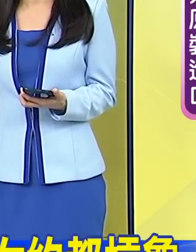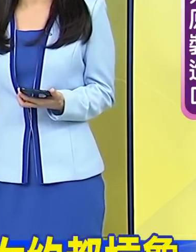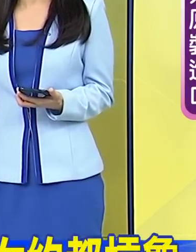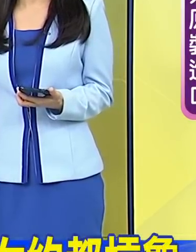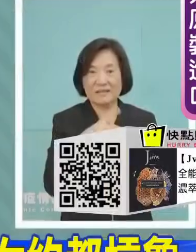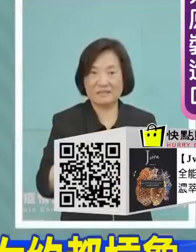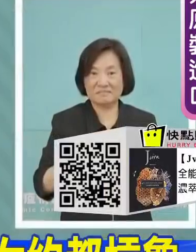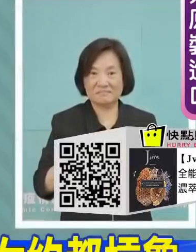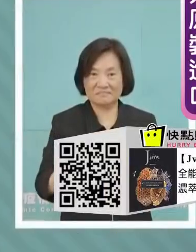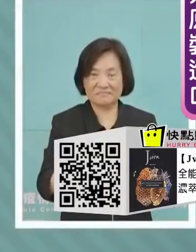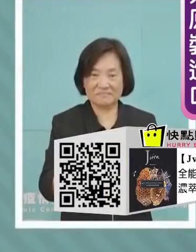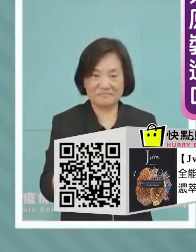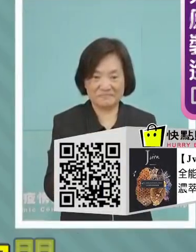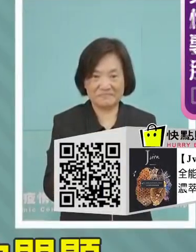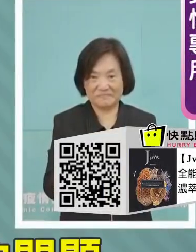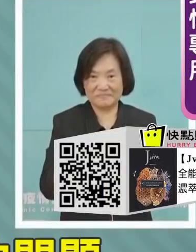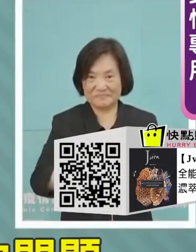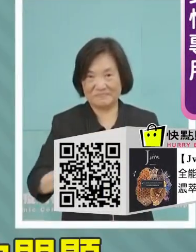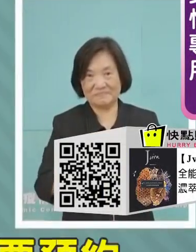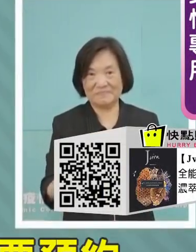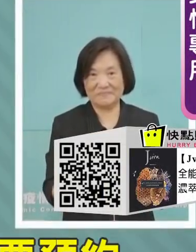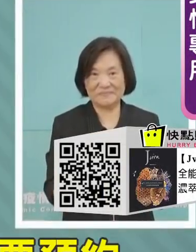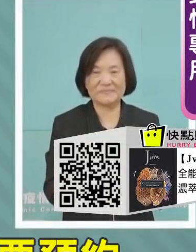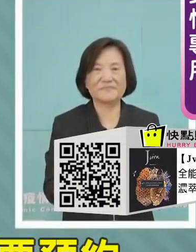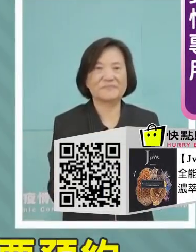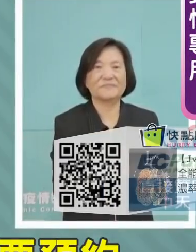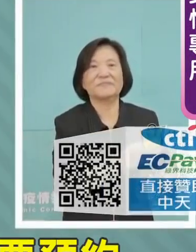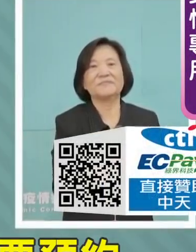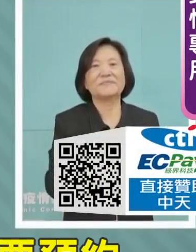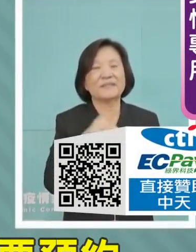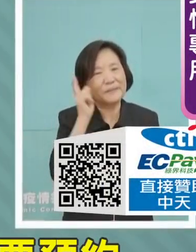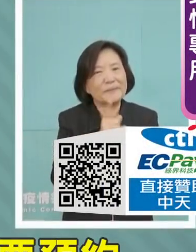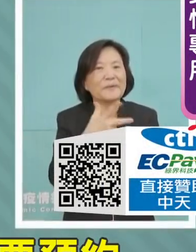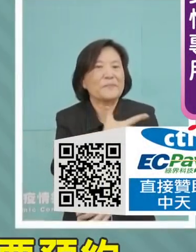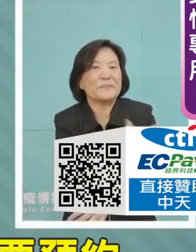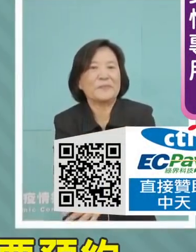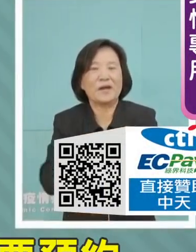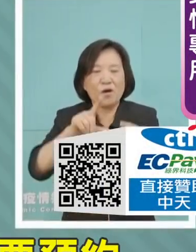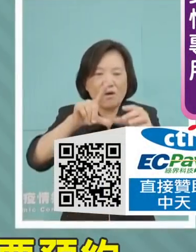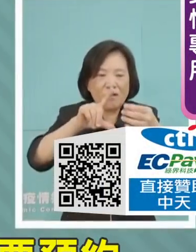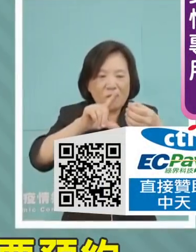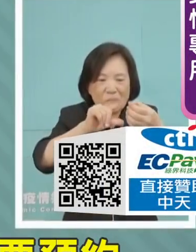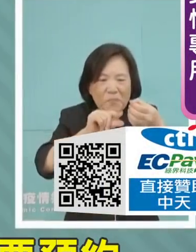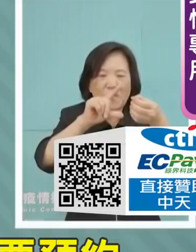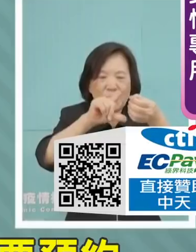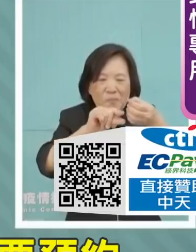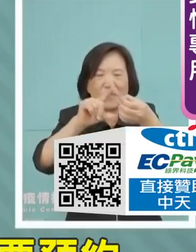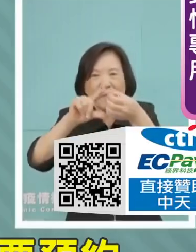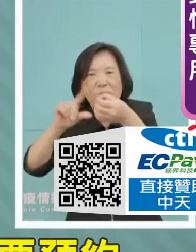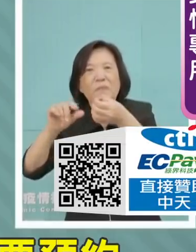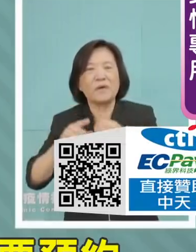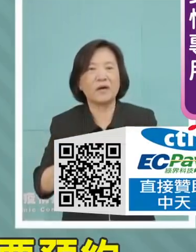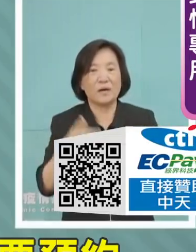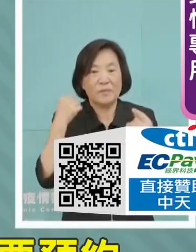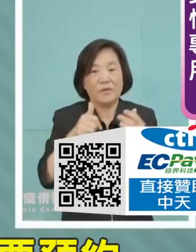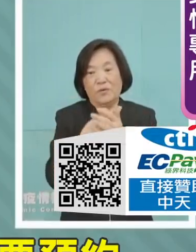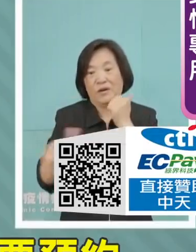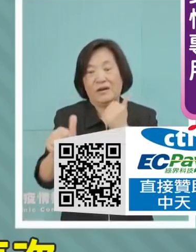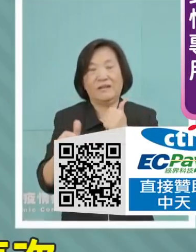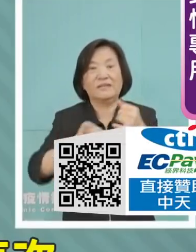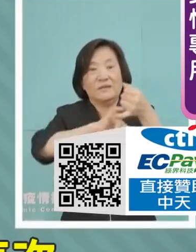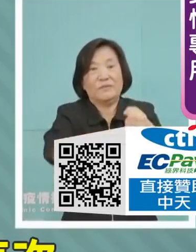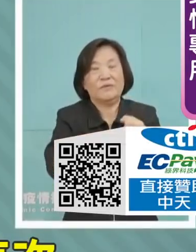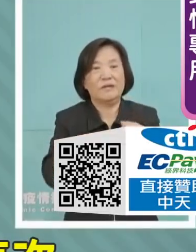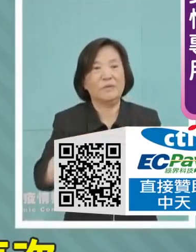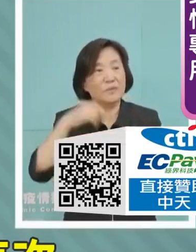难。 他都很生气，那个要处理残疾的问题，因为他每次都去帮我儿子要预约，你知道，结果他就很生气。他说